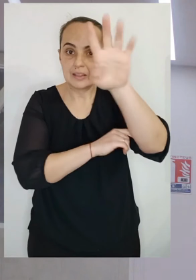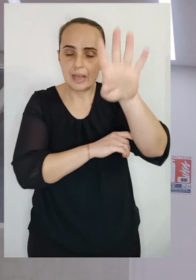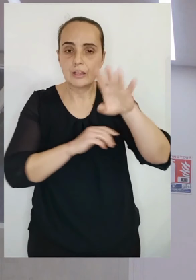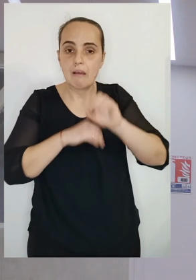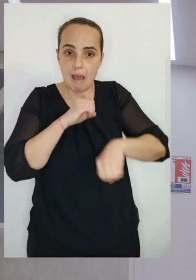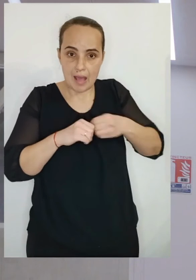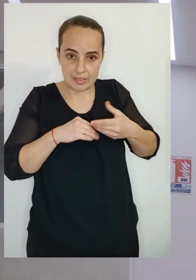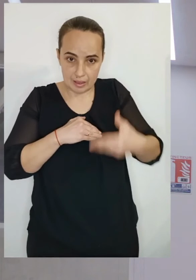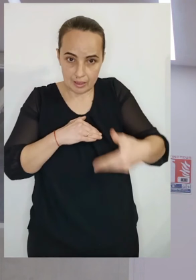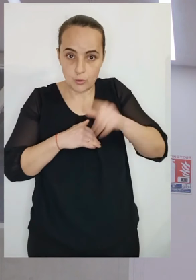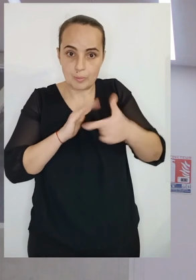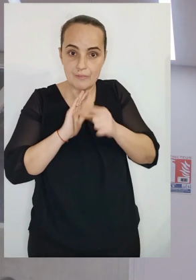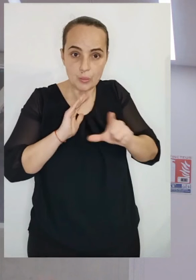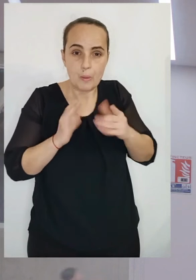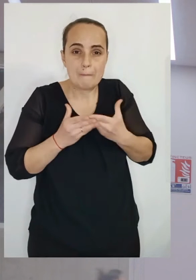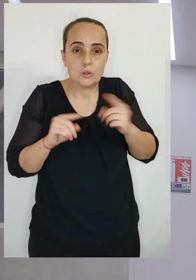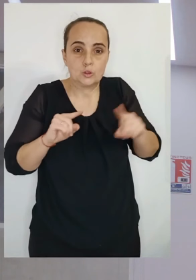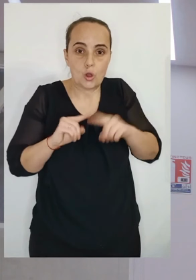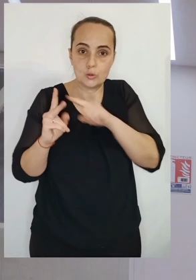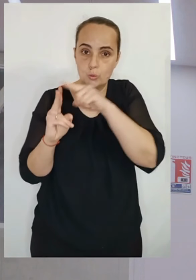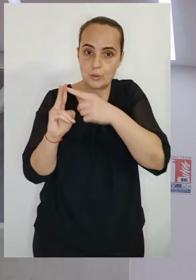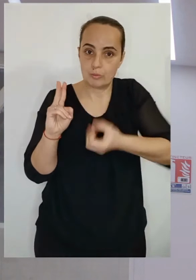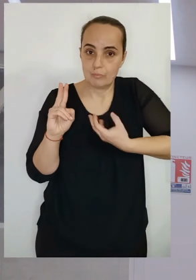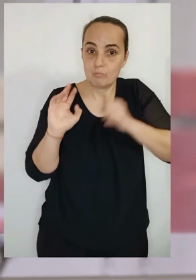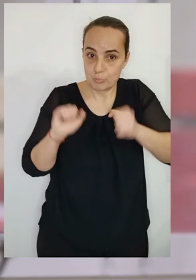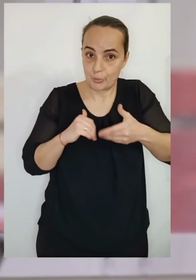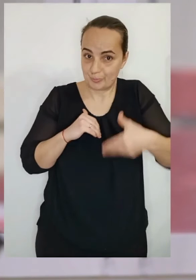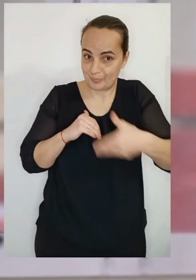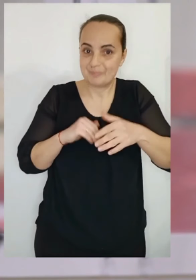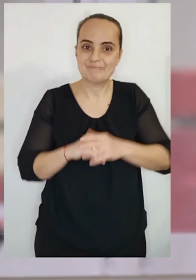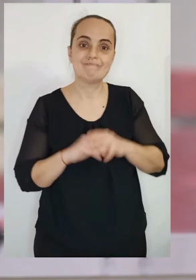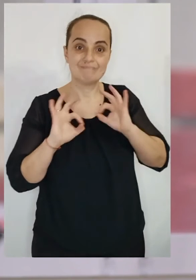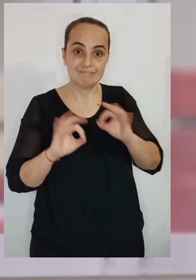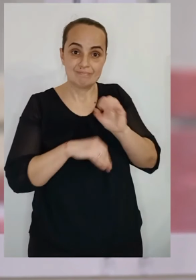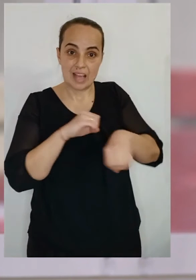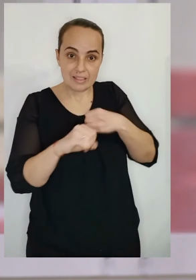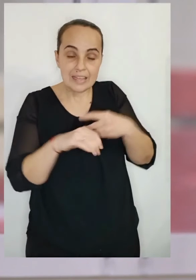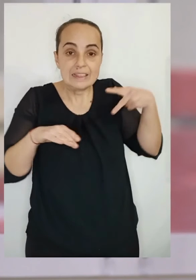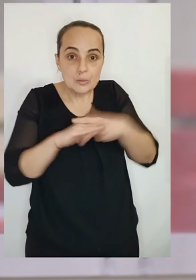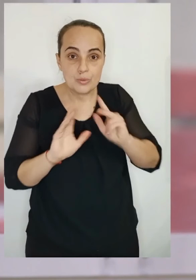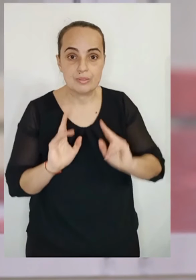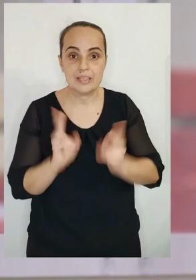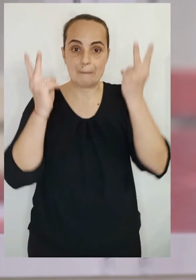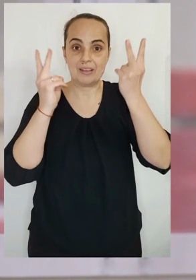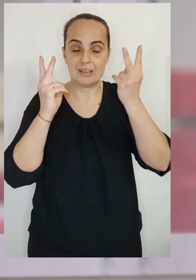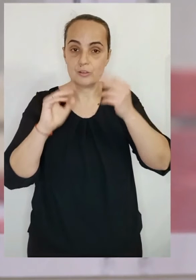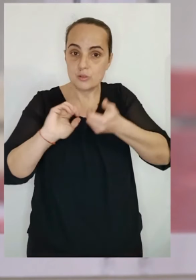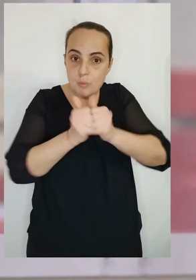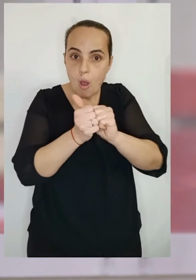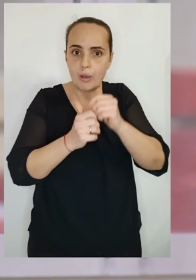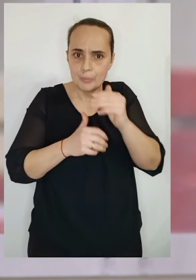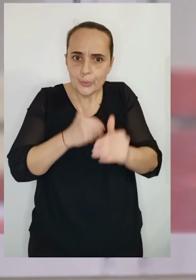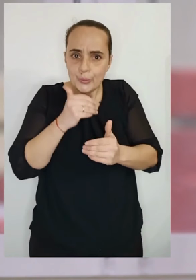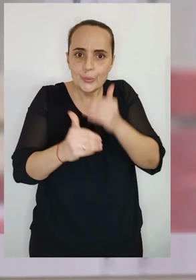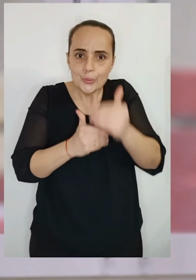Et ça, je pense que Zineb et Arnaud vont pouvoir en parler, oui, on va les en parler présenter. Tout à l'heure après. Et là, du coup, il va y avoir déjà cette belle dynamique sportive qui va se mettre en